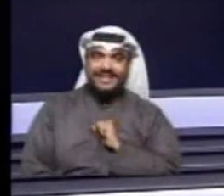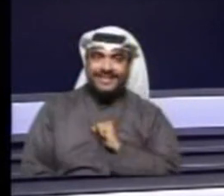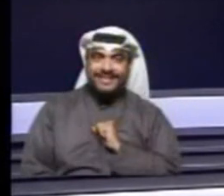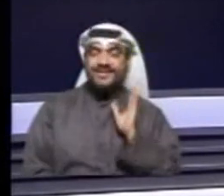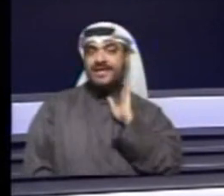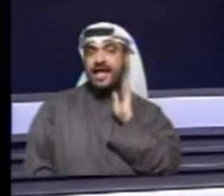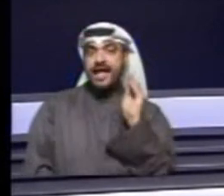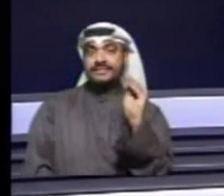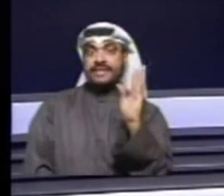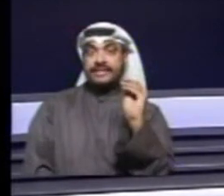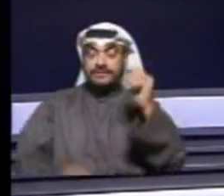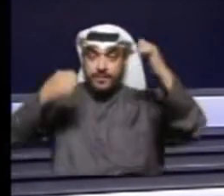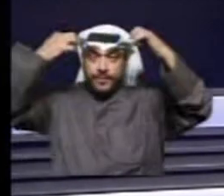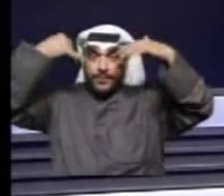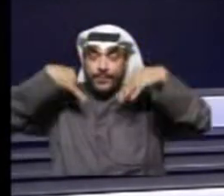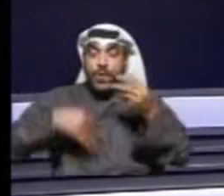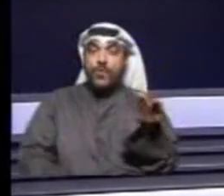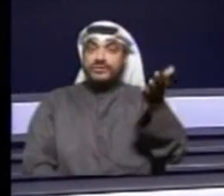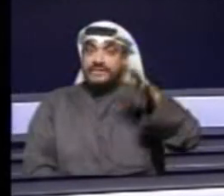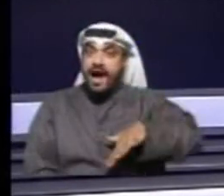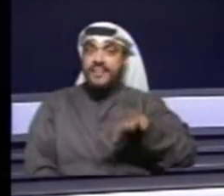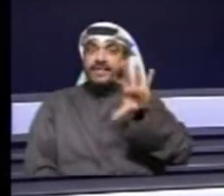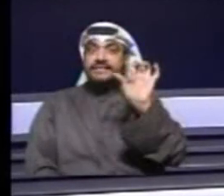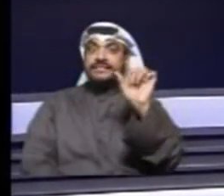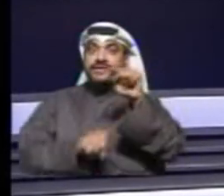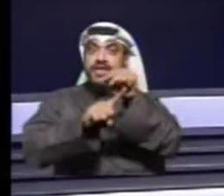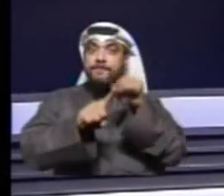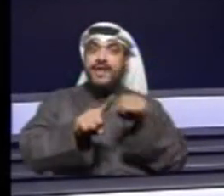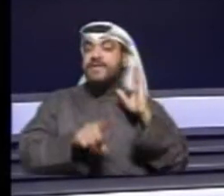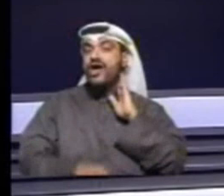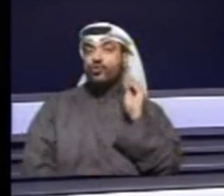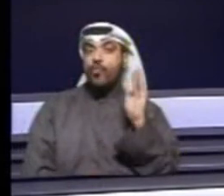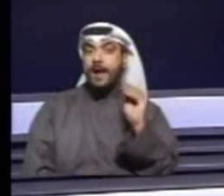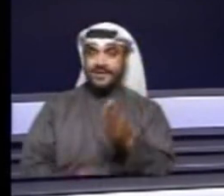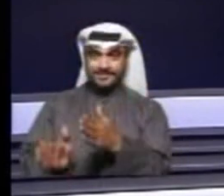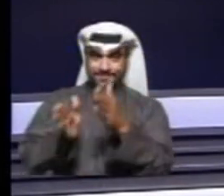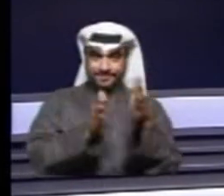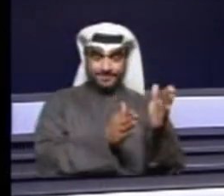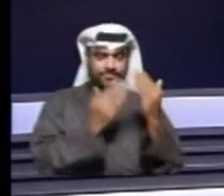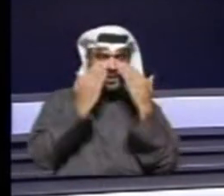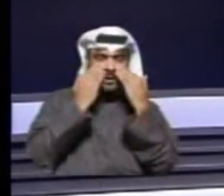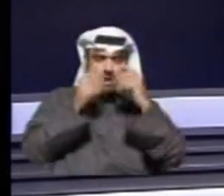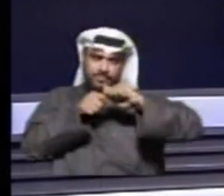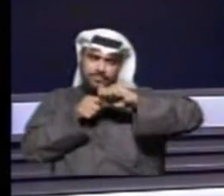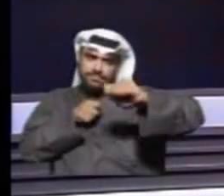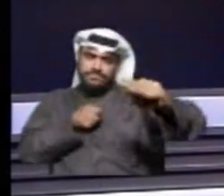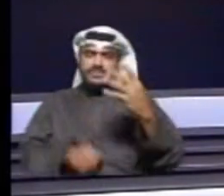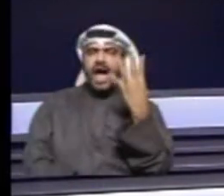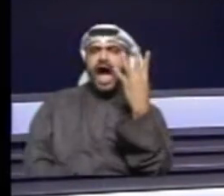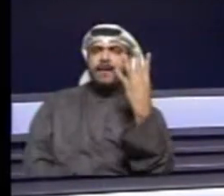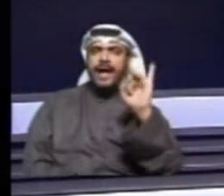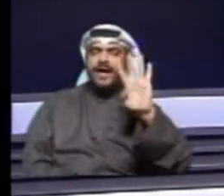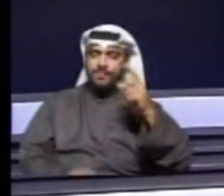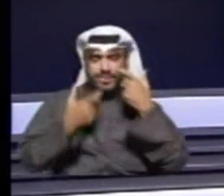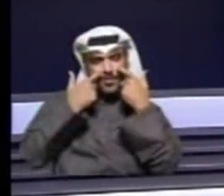مرتفعة 90%، وأعلى من ذلك في الجزر وعلى بعض المناطق الساحلية. الرؤية الأفقية متراجعة حول 4 كيلومتر. أتمنى منكم أخذ